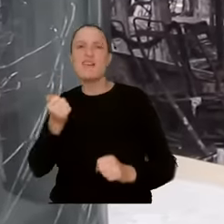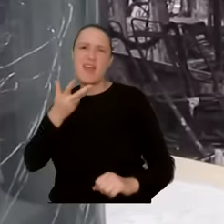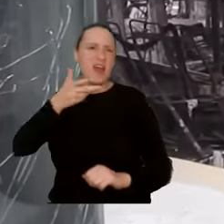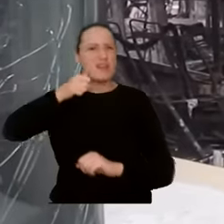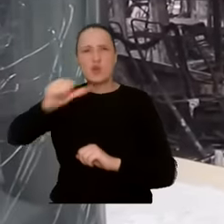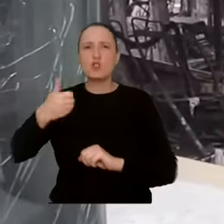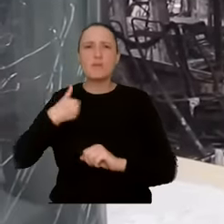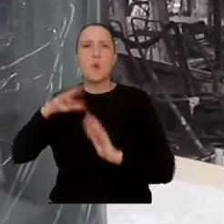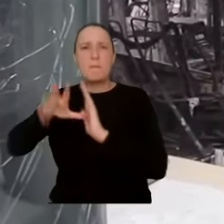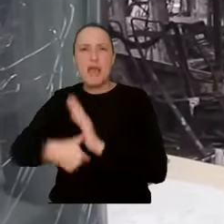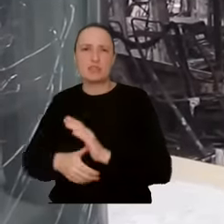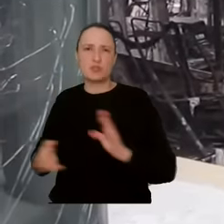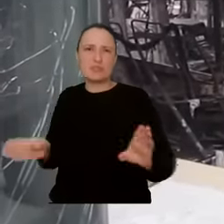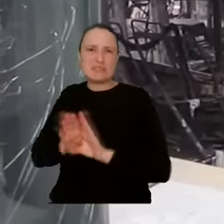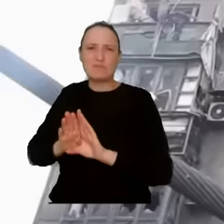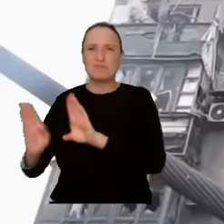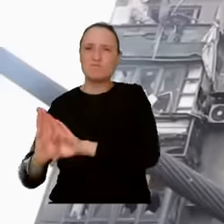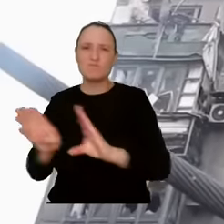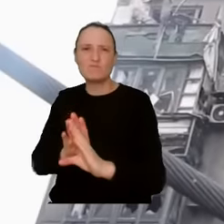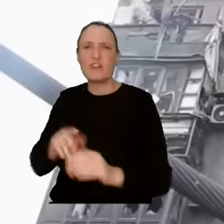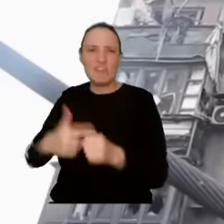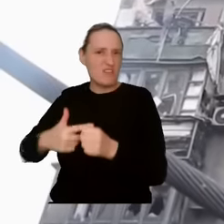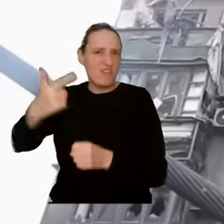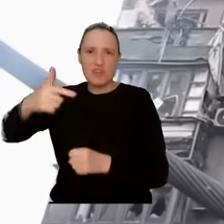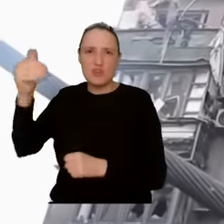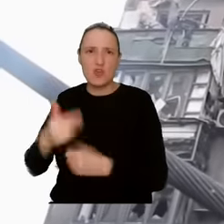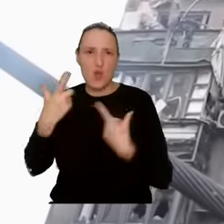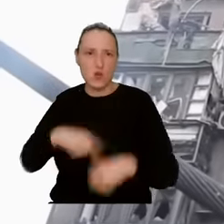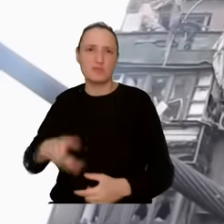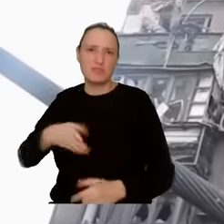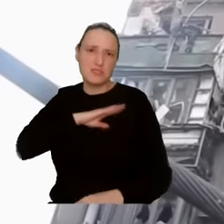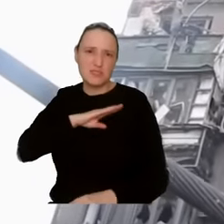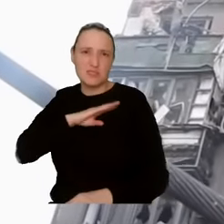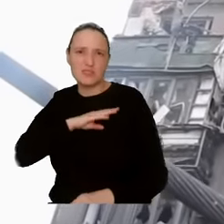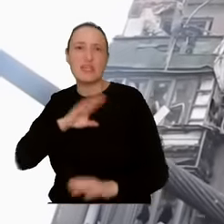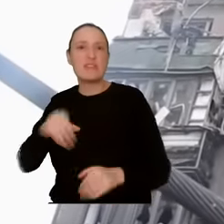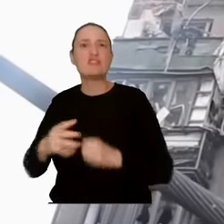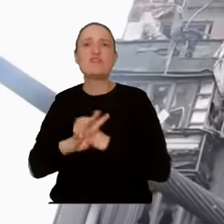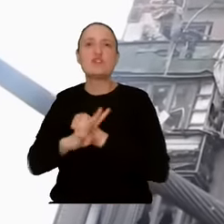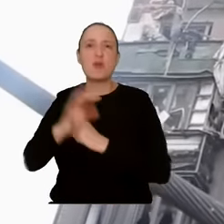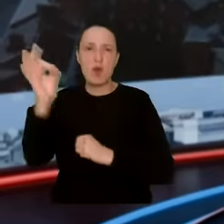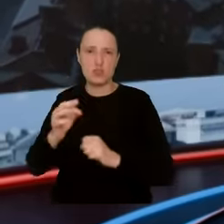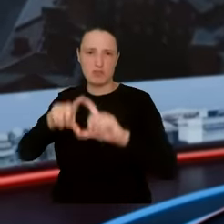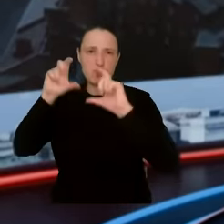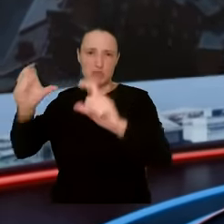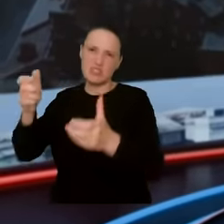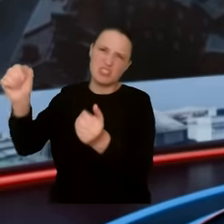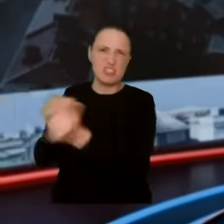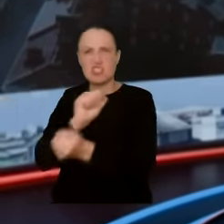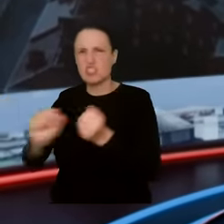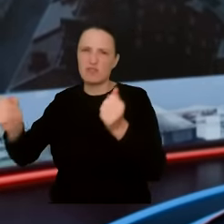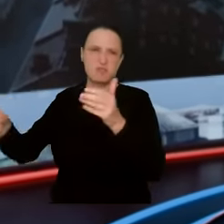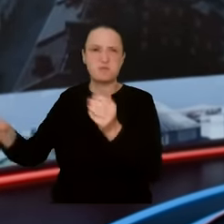oblężenia życie straciło tam około 22 tysięcy osób, a zniszczeniu uległo nawet 90% budynków.